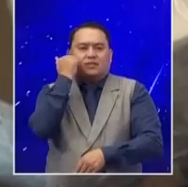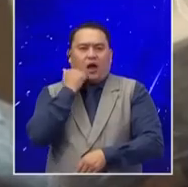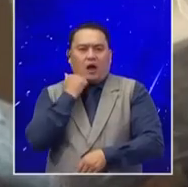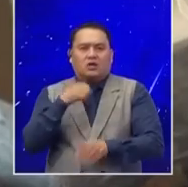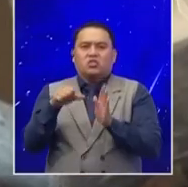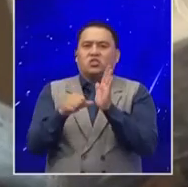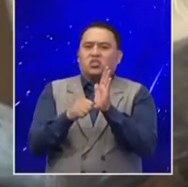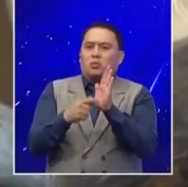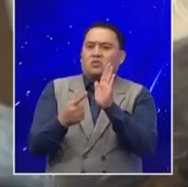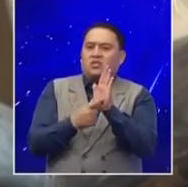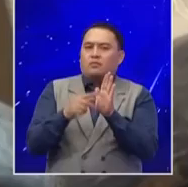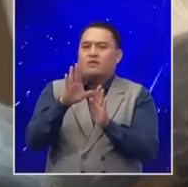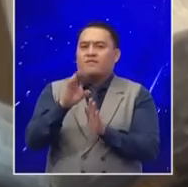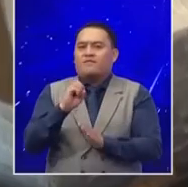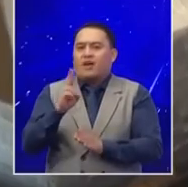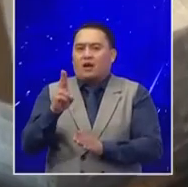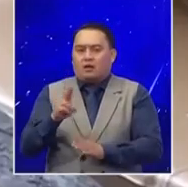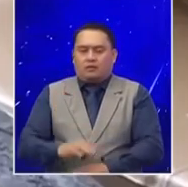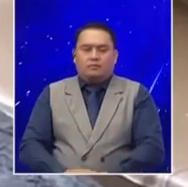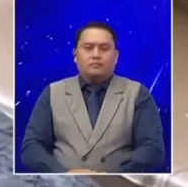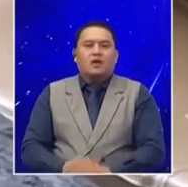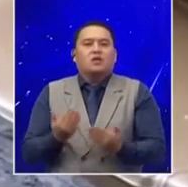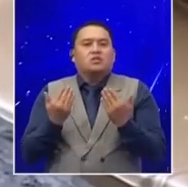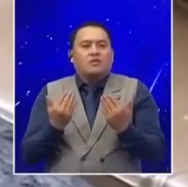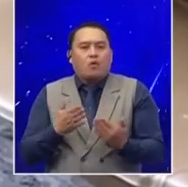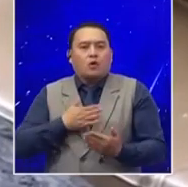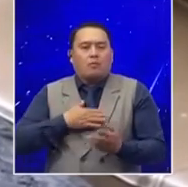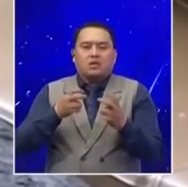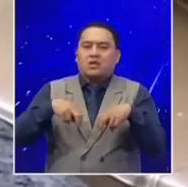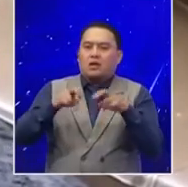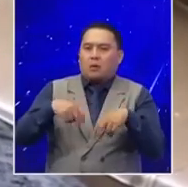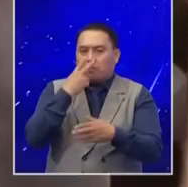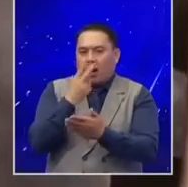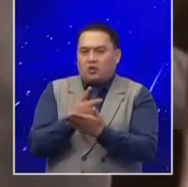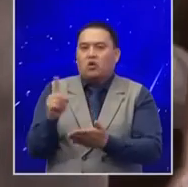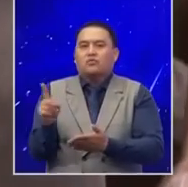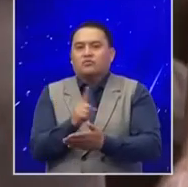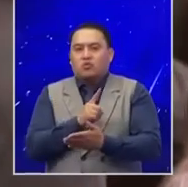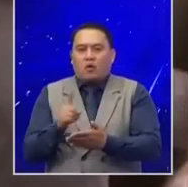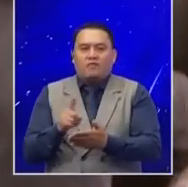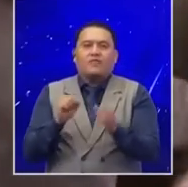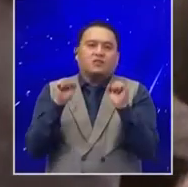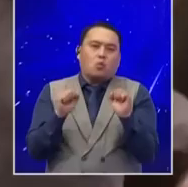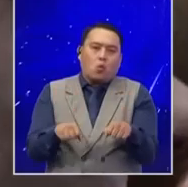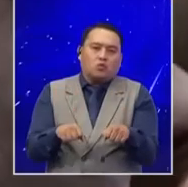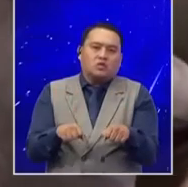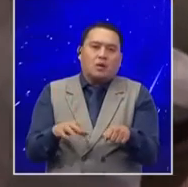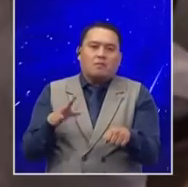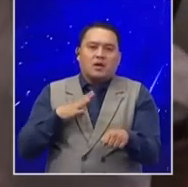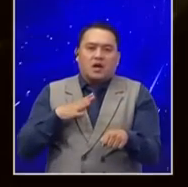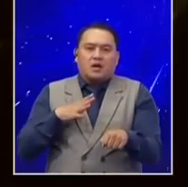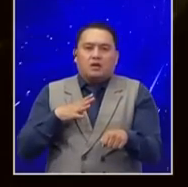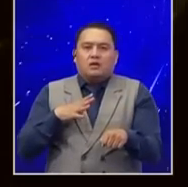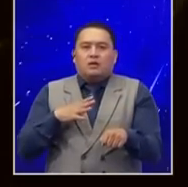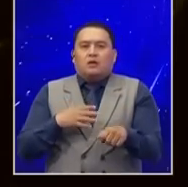в 6 или 7 веке до нашей эры. Предварительные исследования показали, что саркофаги, вероятно, принадлежали